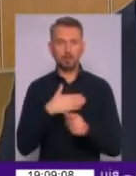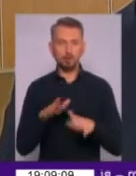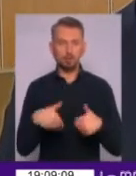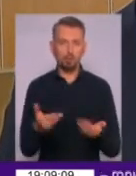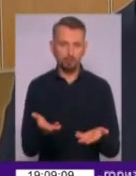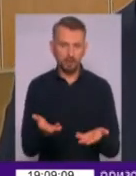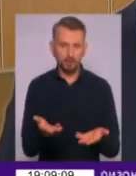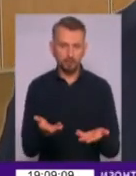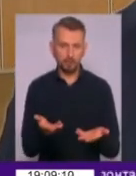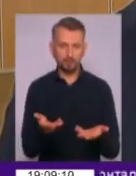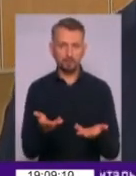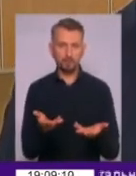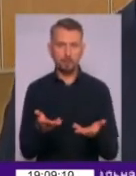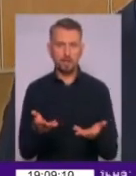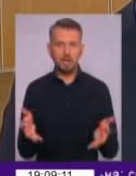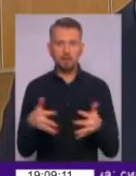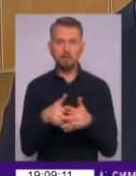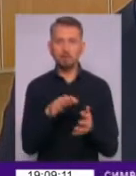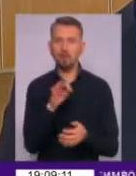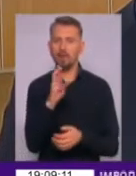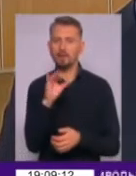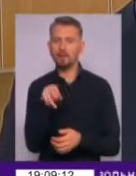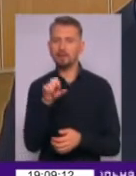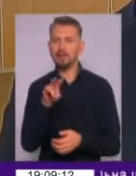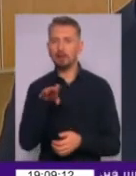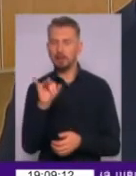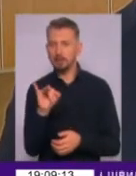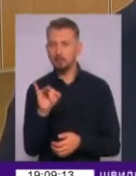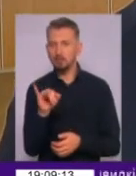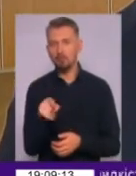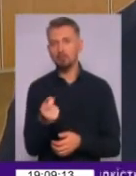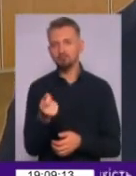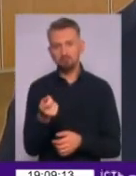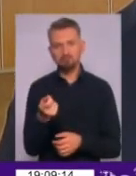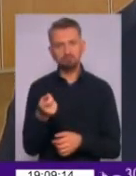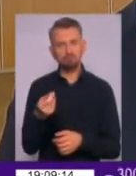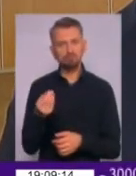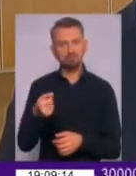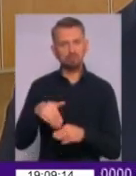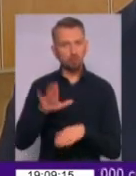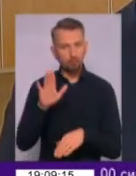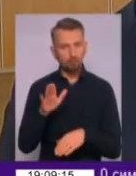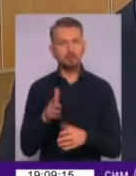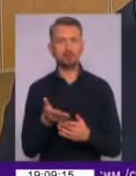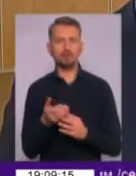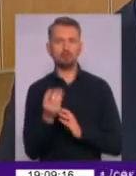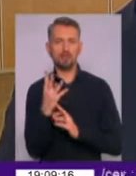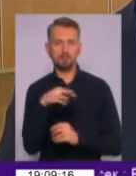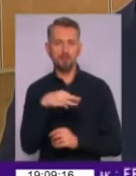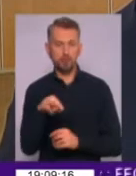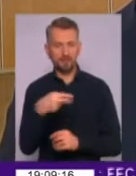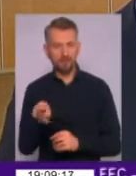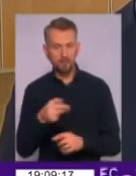пропозицію, змішані оксиданти, вона дещо дорожча, 14 мільйонів євро, але це